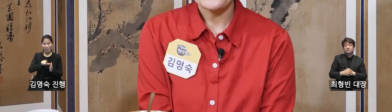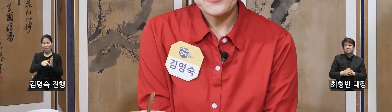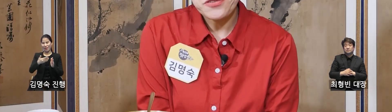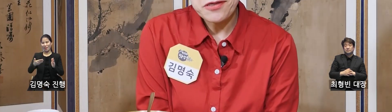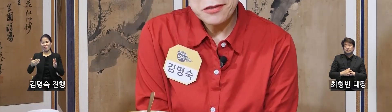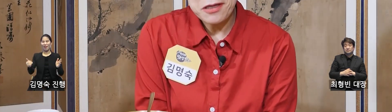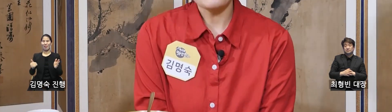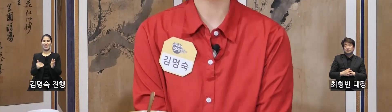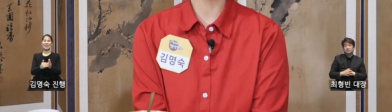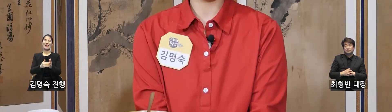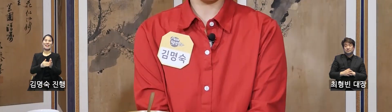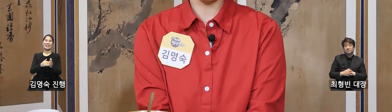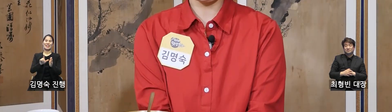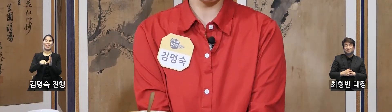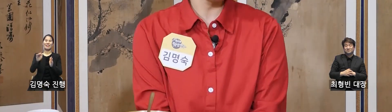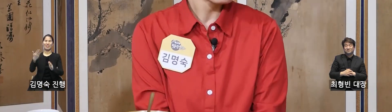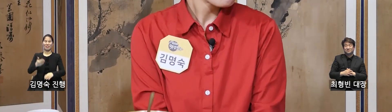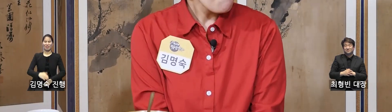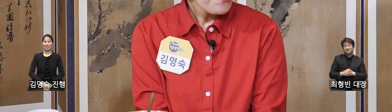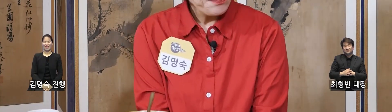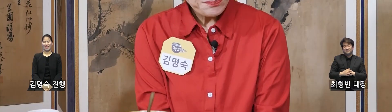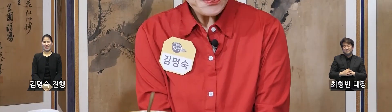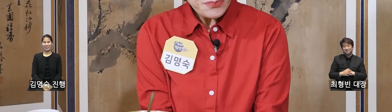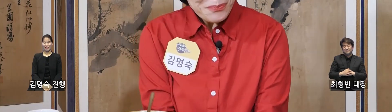헤어져야 2시까지 달겠습니다